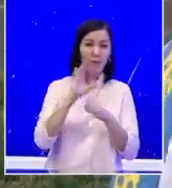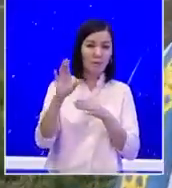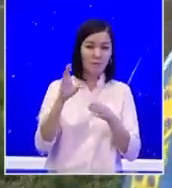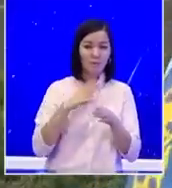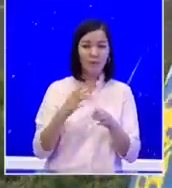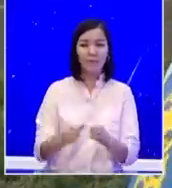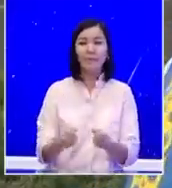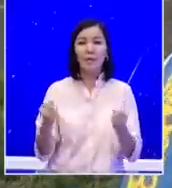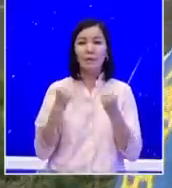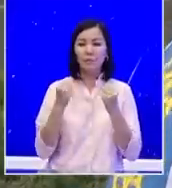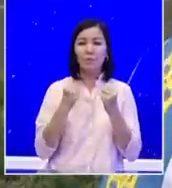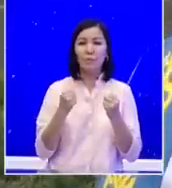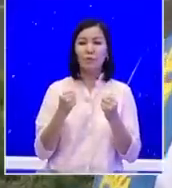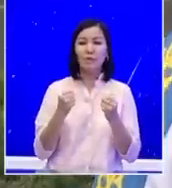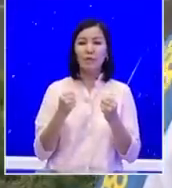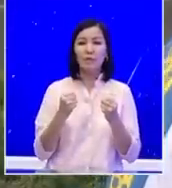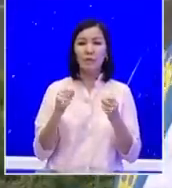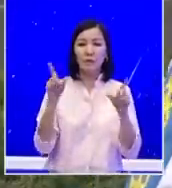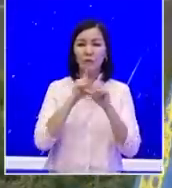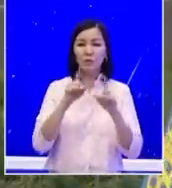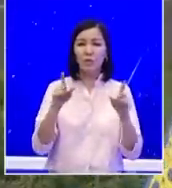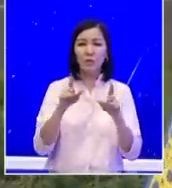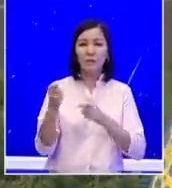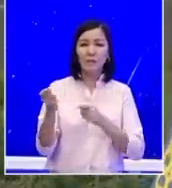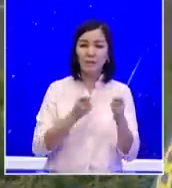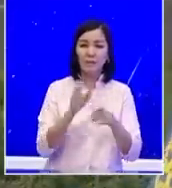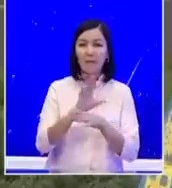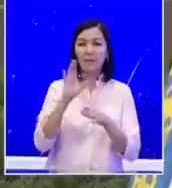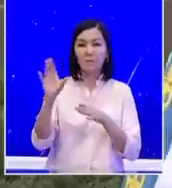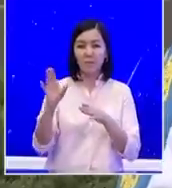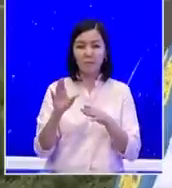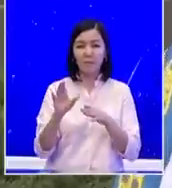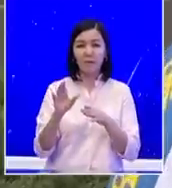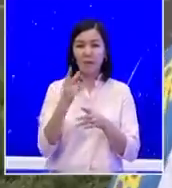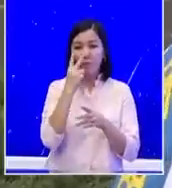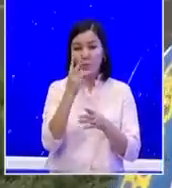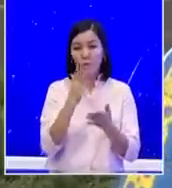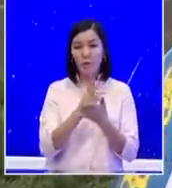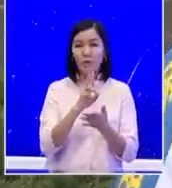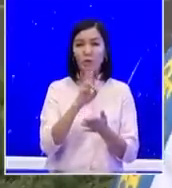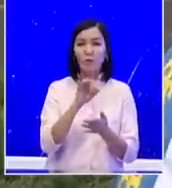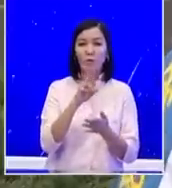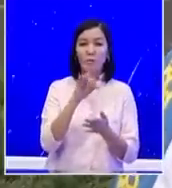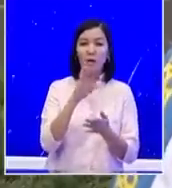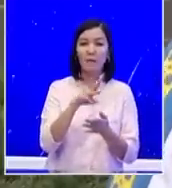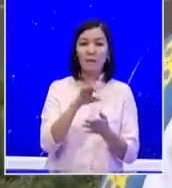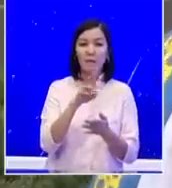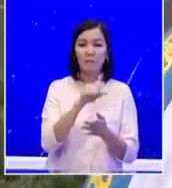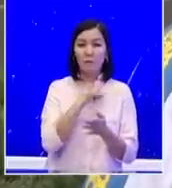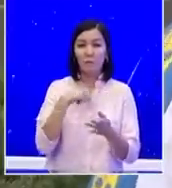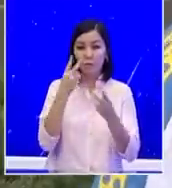жаңа спорт школдың басшыларына жіберіп отырамыз, облысқа жіберіп отырамыз. Нұрбақыт